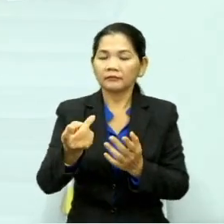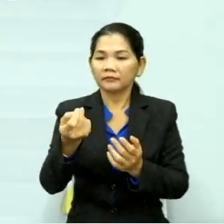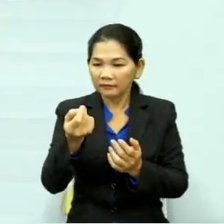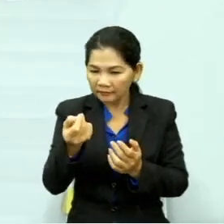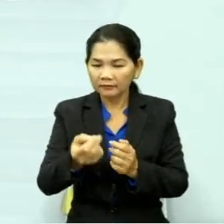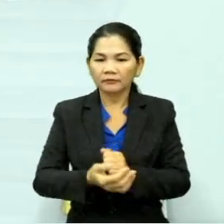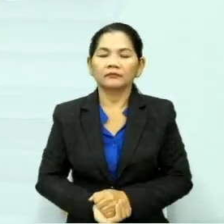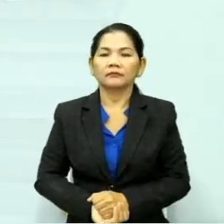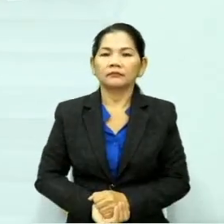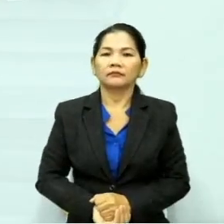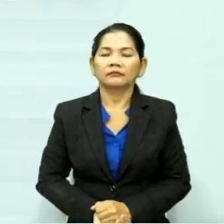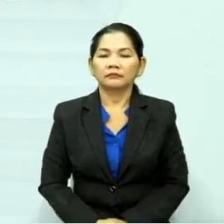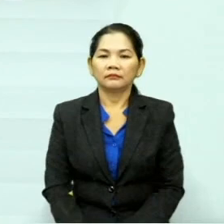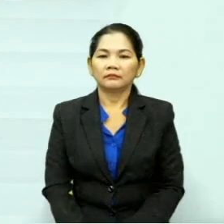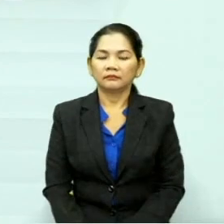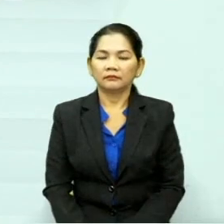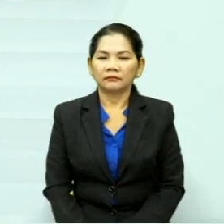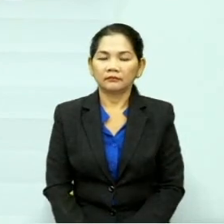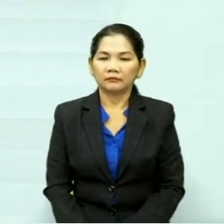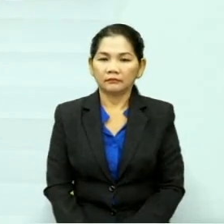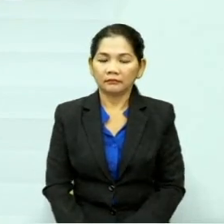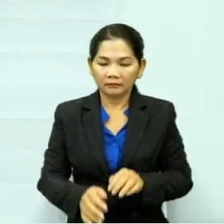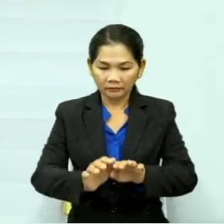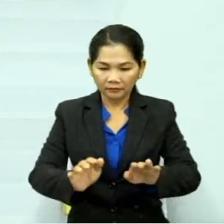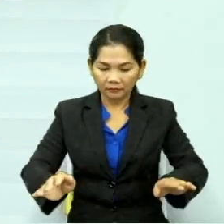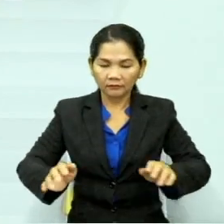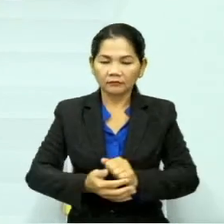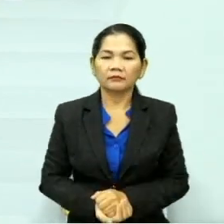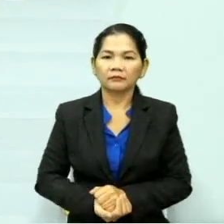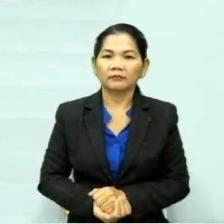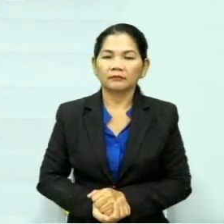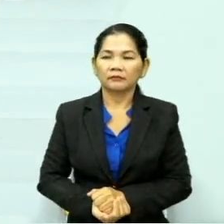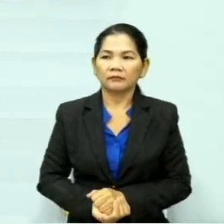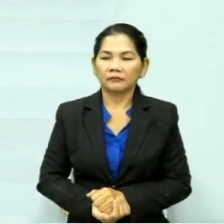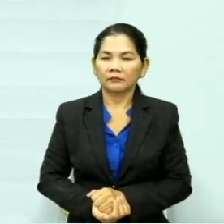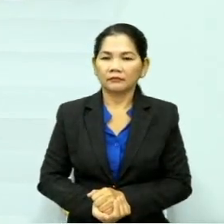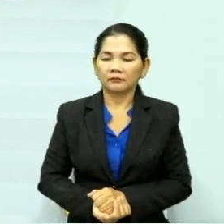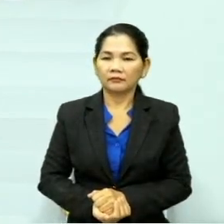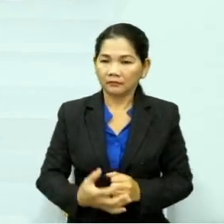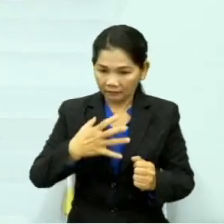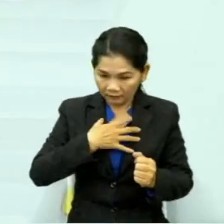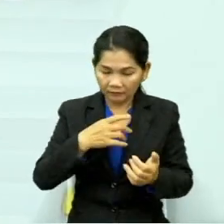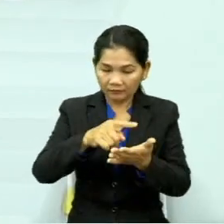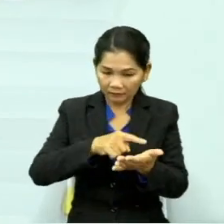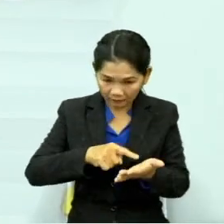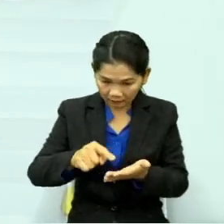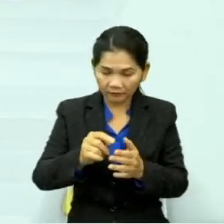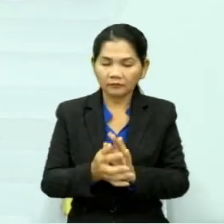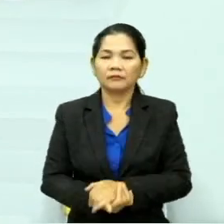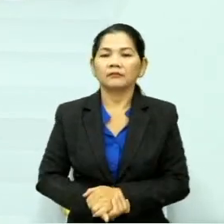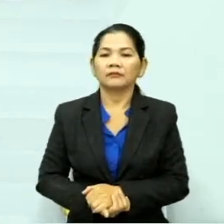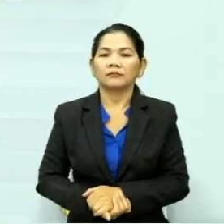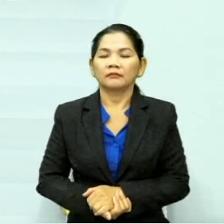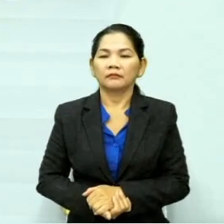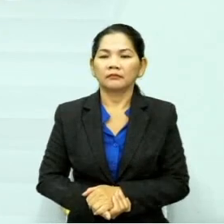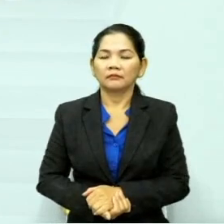cốn chàng chẳng xâm rập cồn đại chàng cồn trong cai lùm o nó cốn á